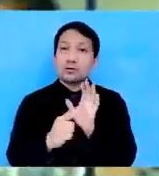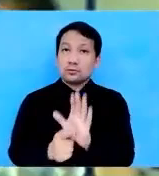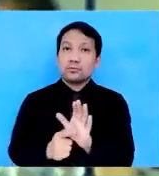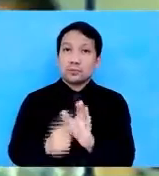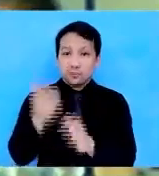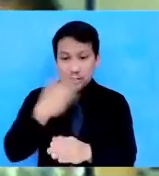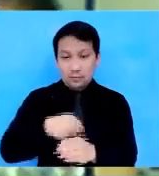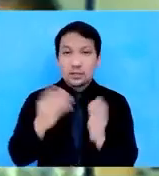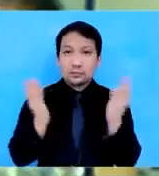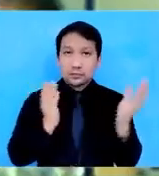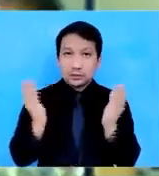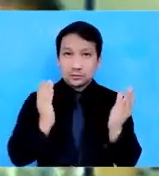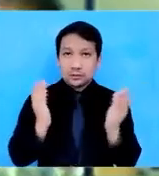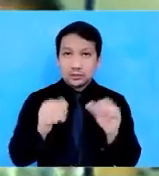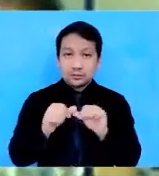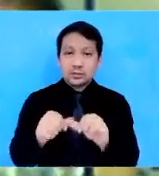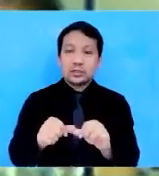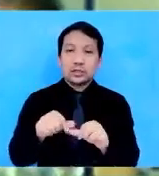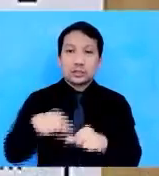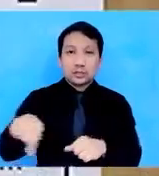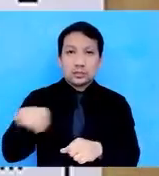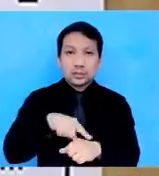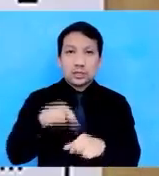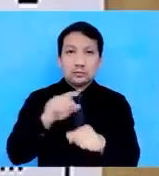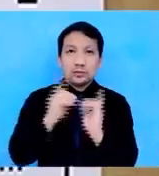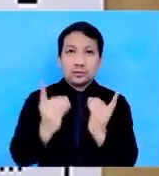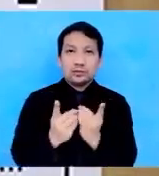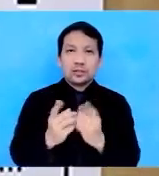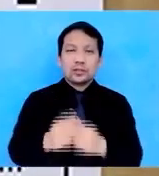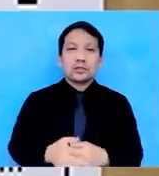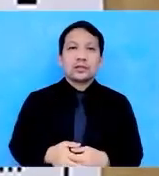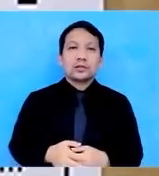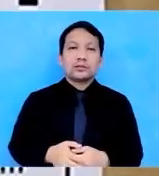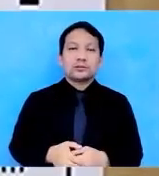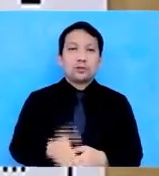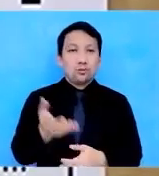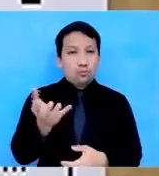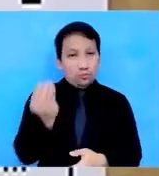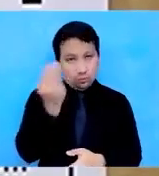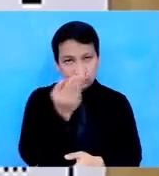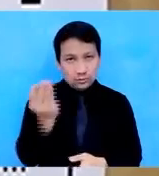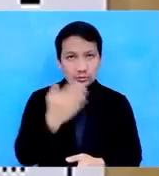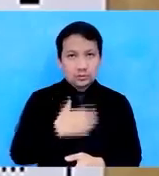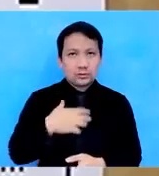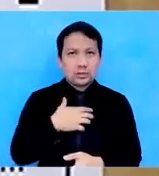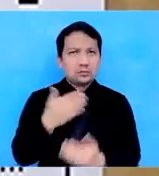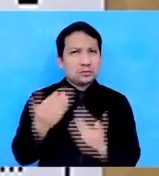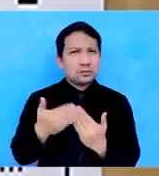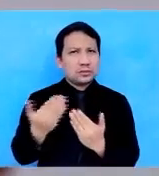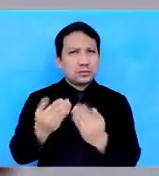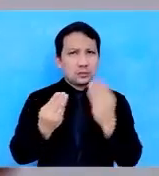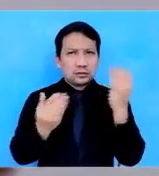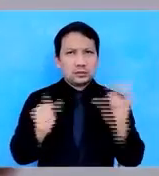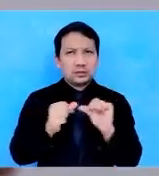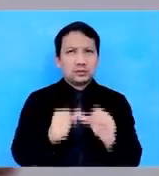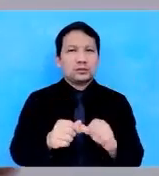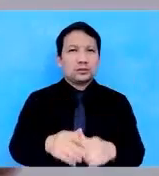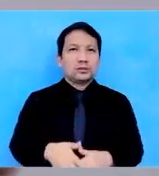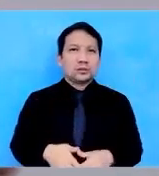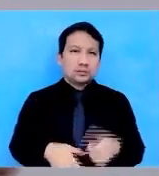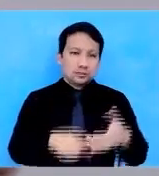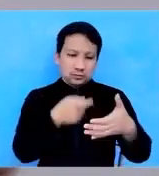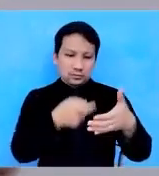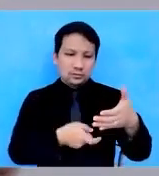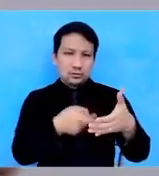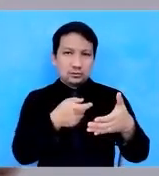po yung pagpapatakbo ng aming ahensya. Sa mga gustong magsumbong, simple lang ang kailangan gawin. Iscan ang QR